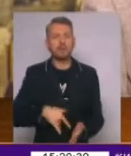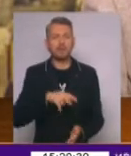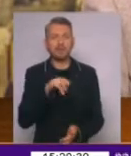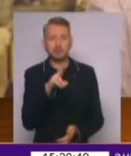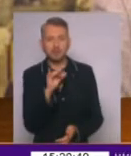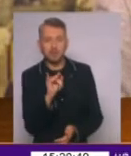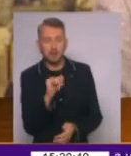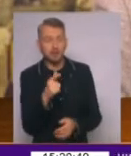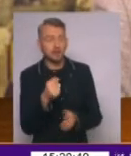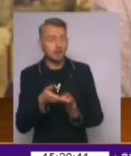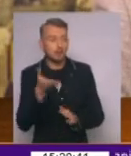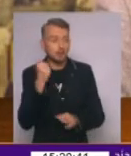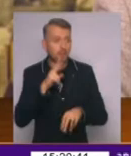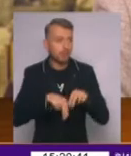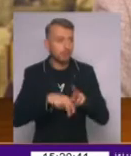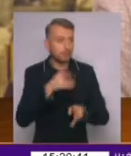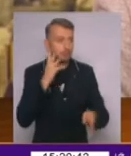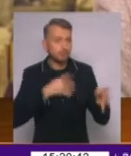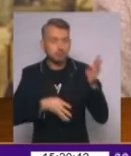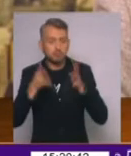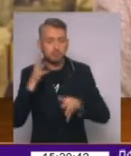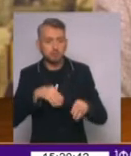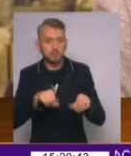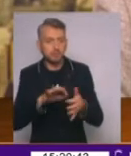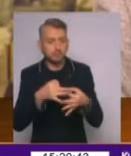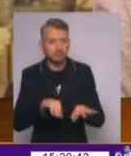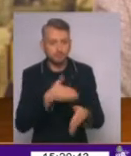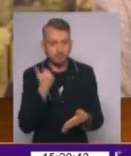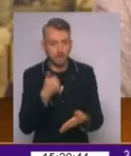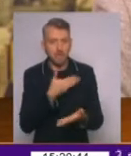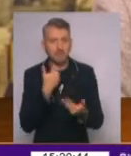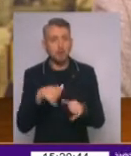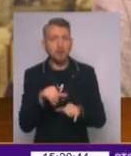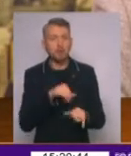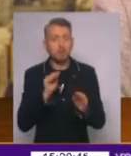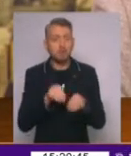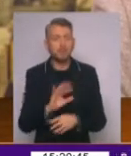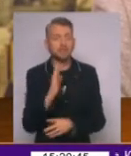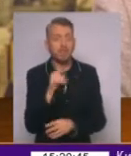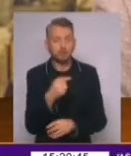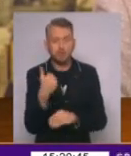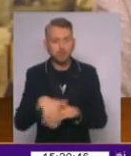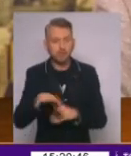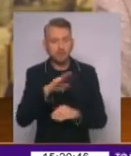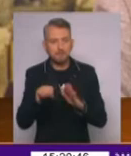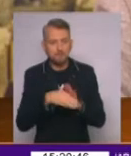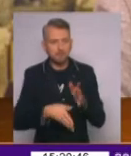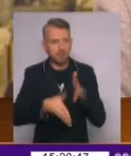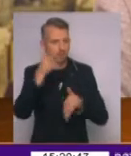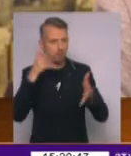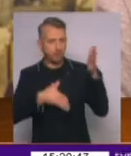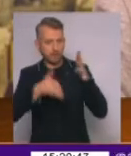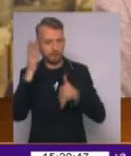уже набудовано, там просто вже на землі нема живого місця, там нема куди посадити дерево. Там уже все під багатоповерхівками,